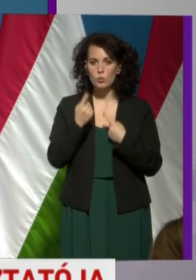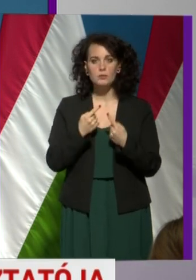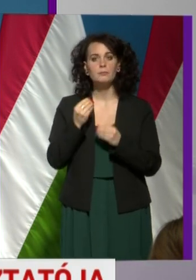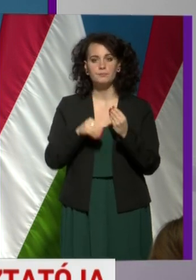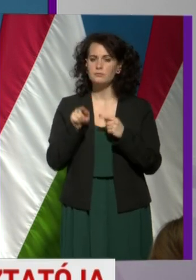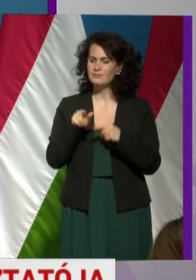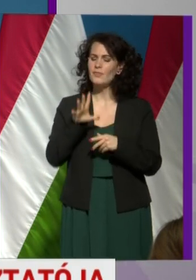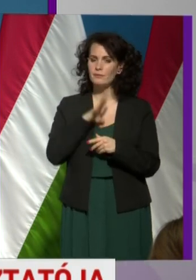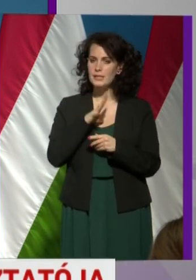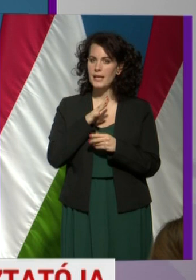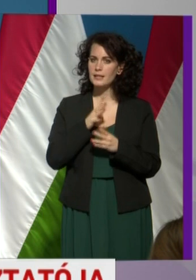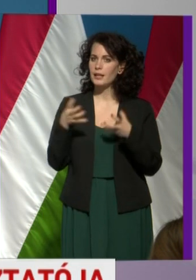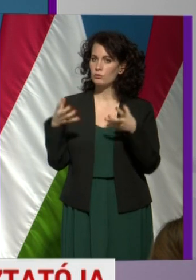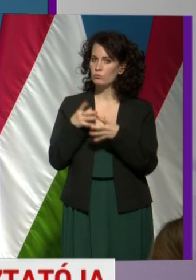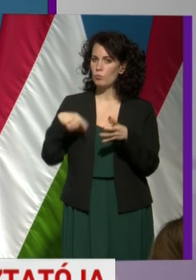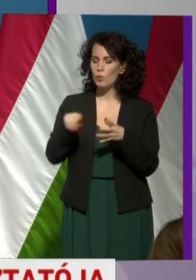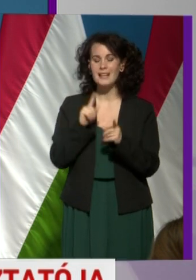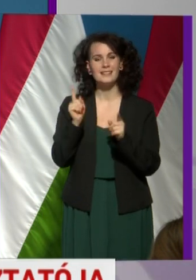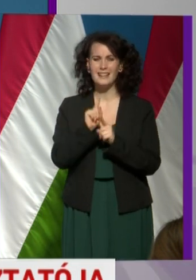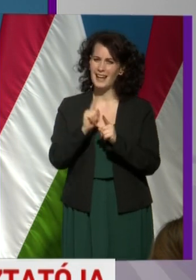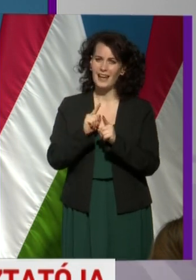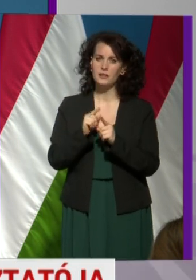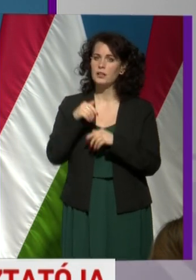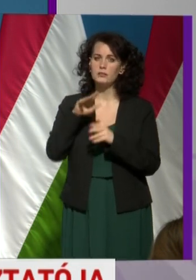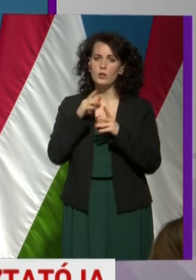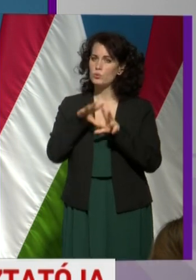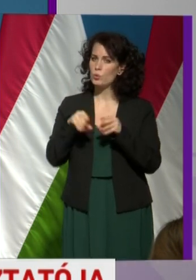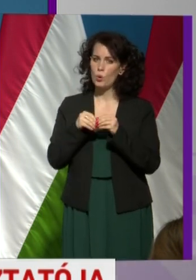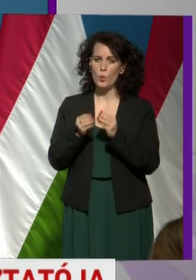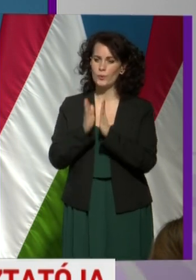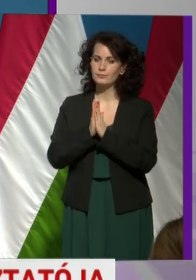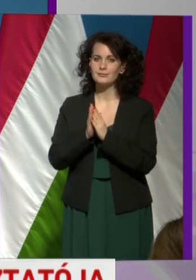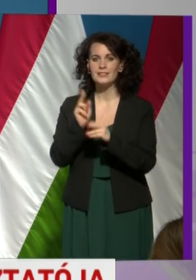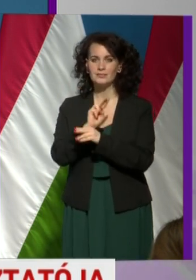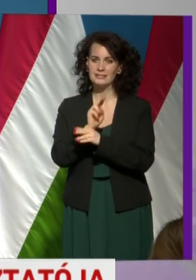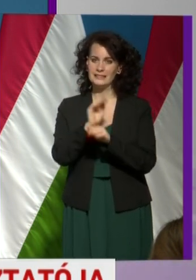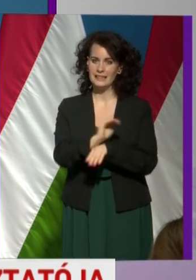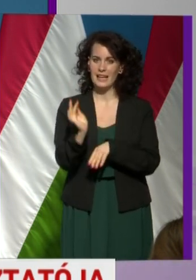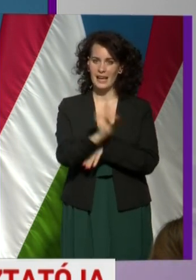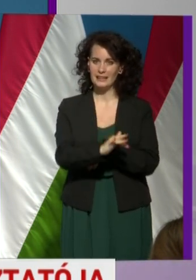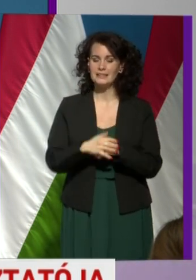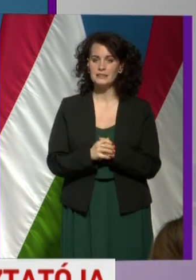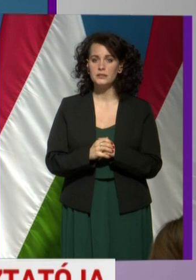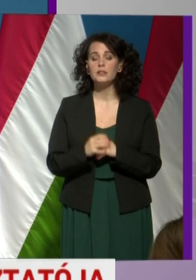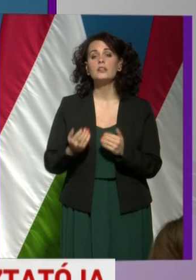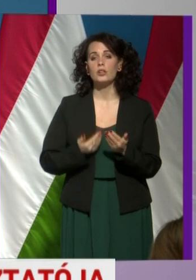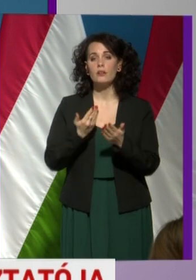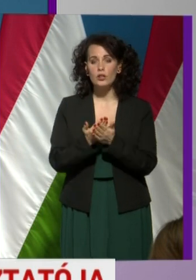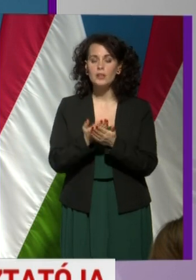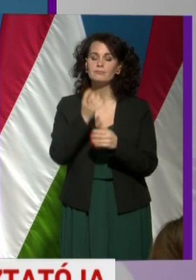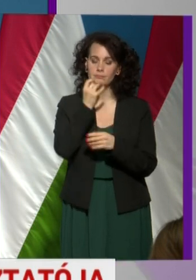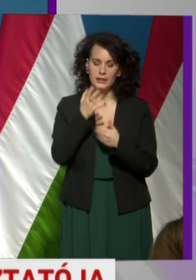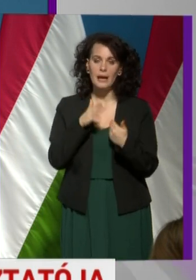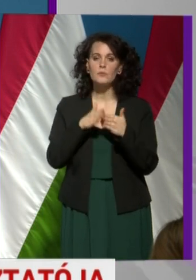leginkább veszélyeztetett csoport, ne a nagyszülőkre bízzuk a gyermekek felügyeletét. A javaslat elsősorban is tényleg az,